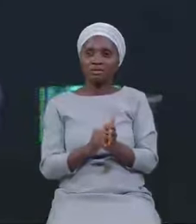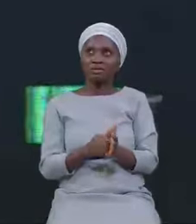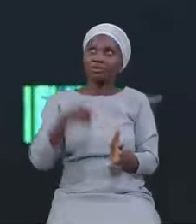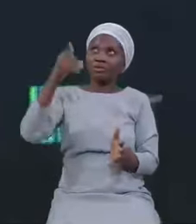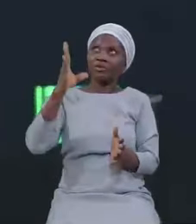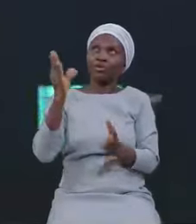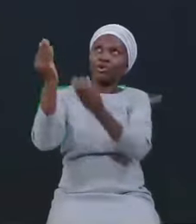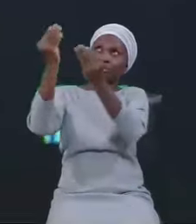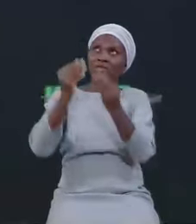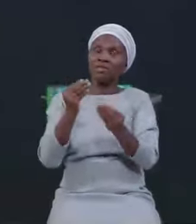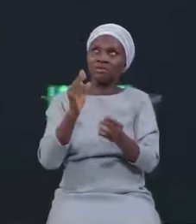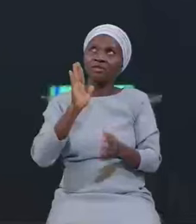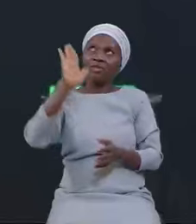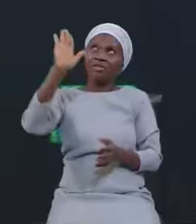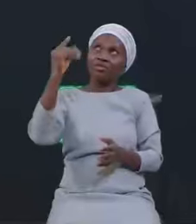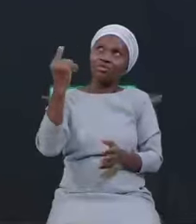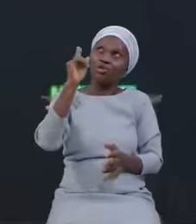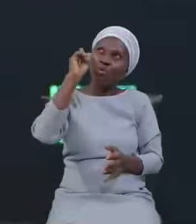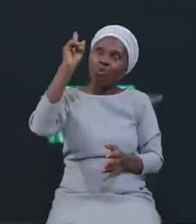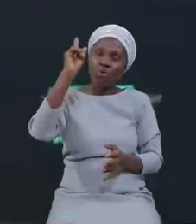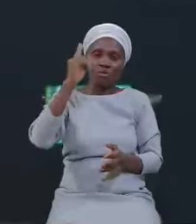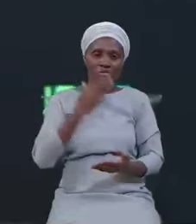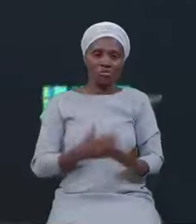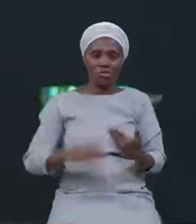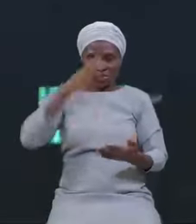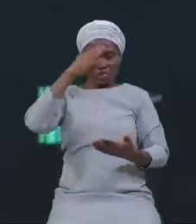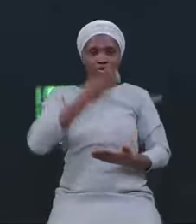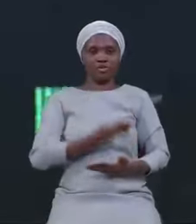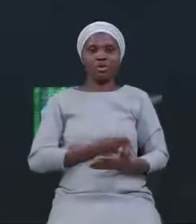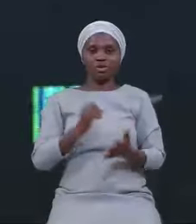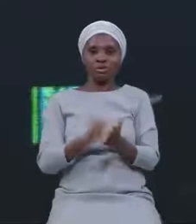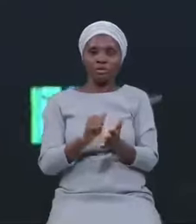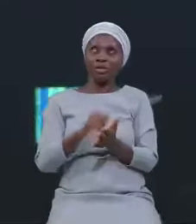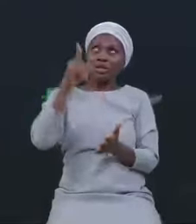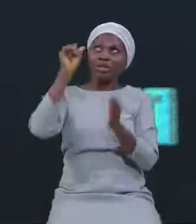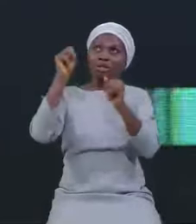le Fils unique vienne te donner